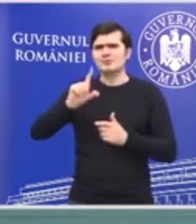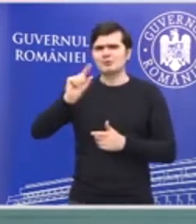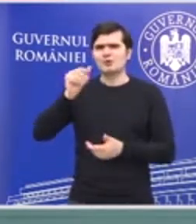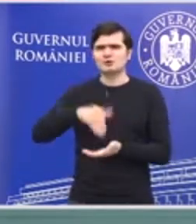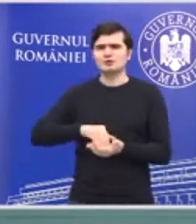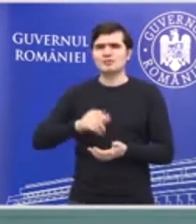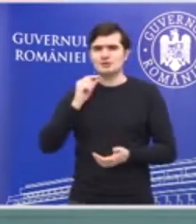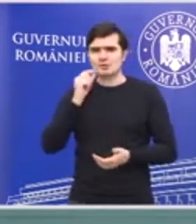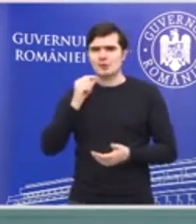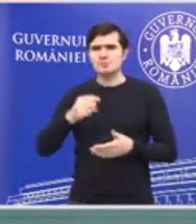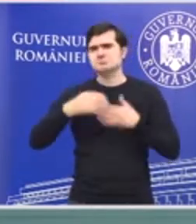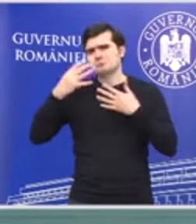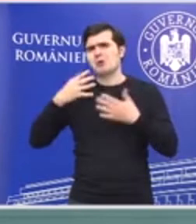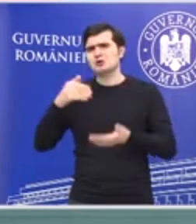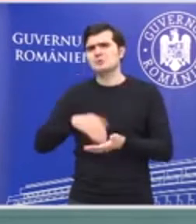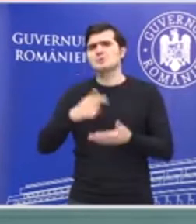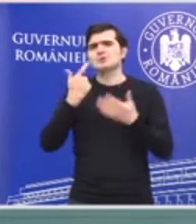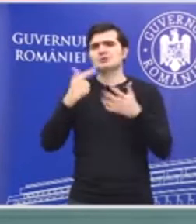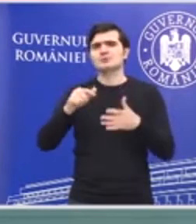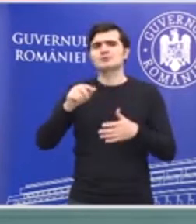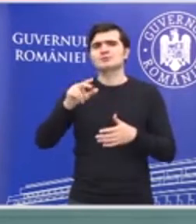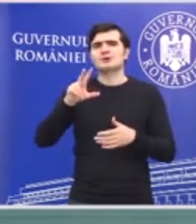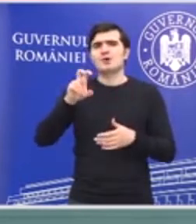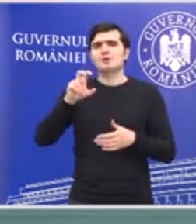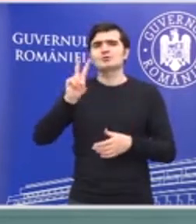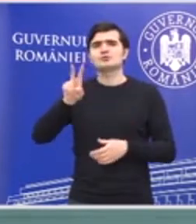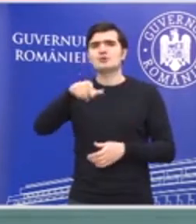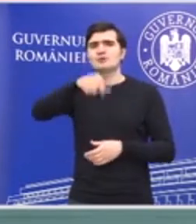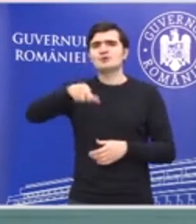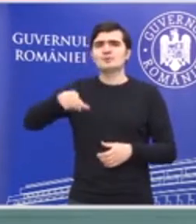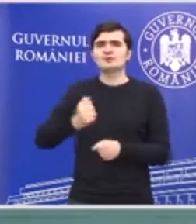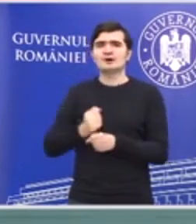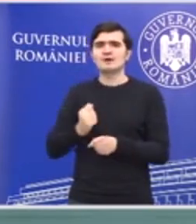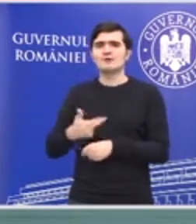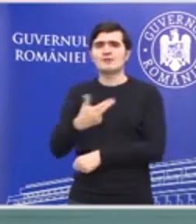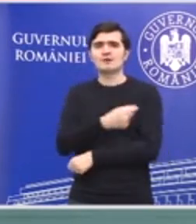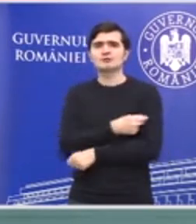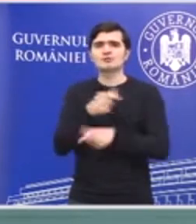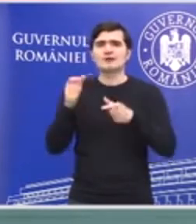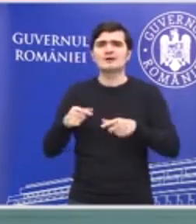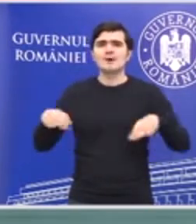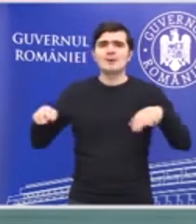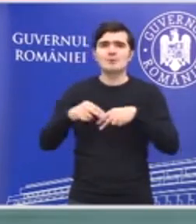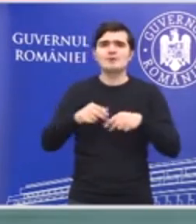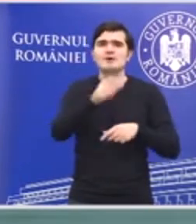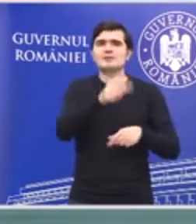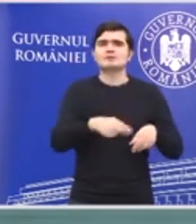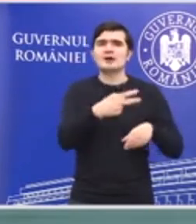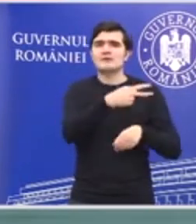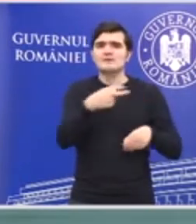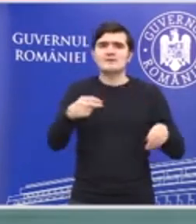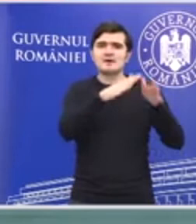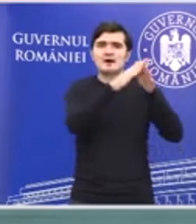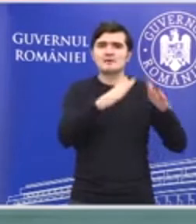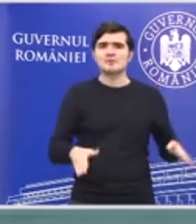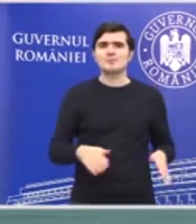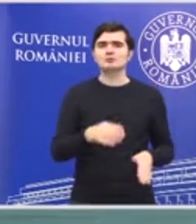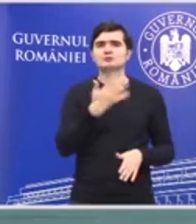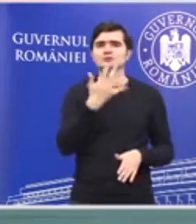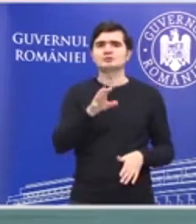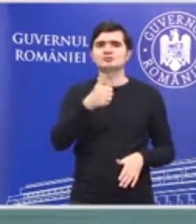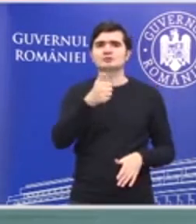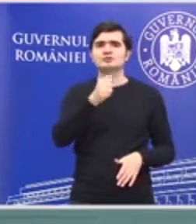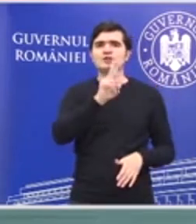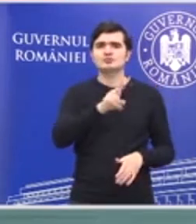sunt 19.782 de persoane care au fost vaccinate cu echipe mobile și persoane fără adăpost 562.